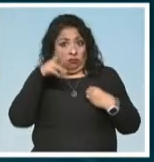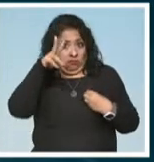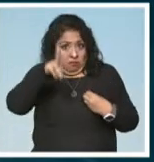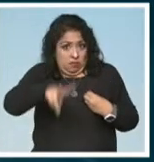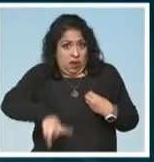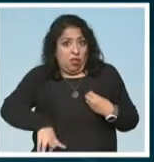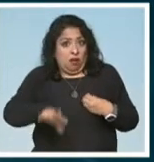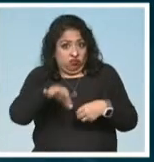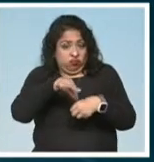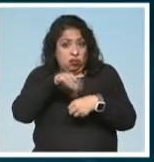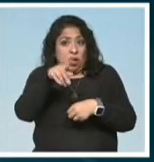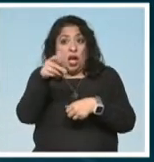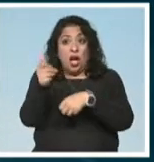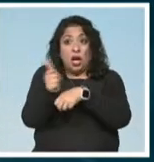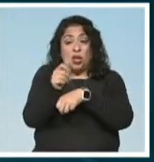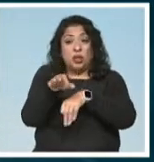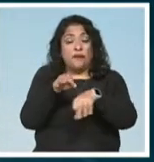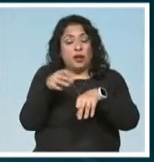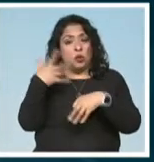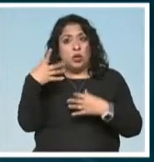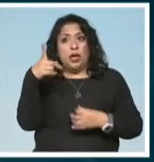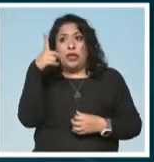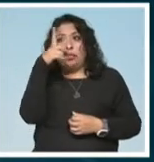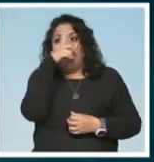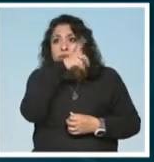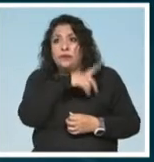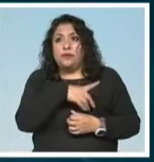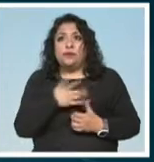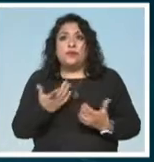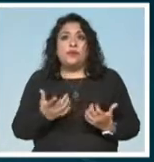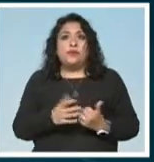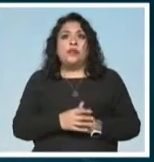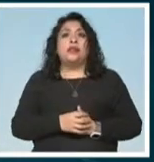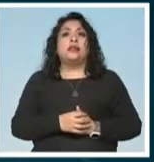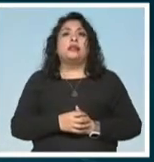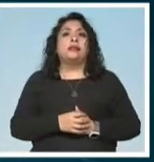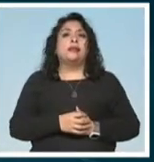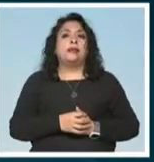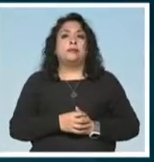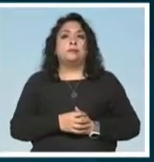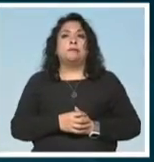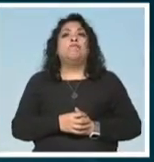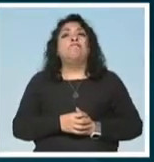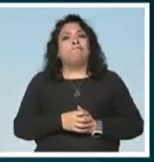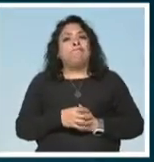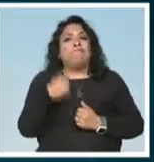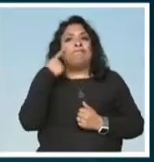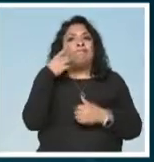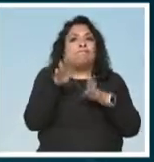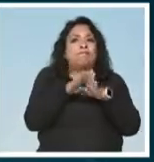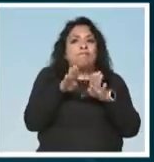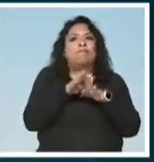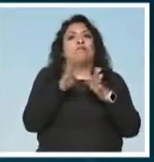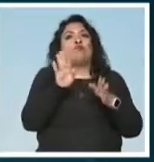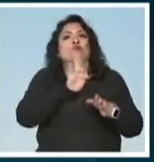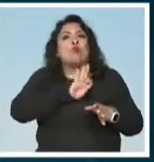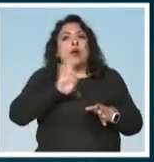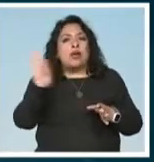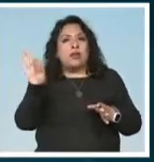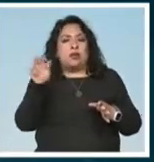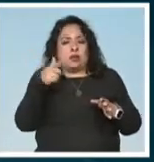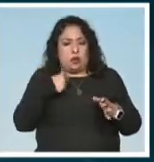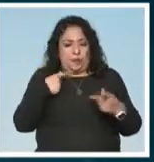weit wir uns in die Figuren begeben, also weil das ja wirklich echte, also Biografien sind von Menschen, die in diesen Situationen sind und die